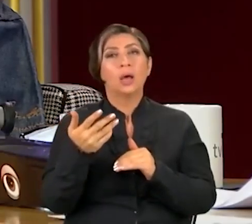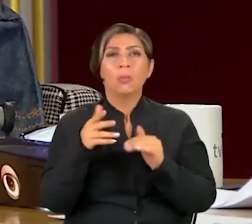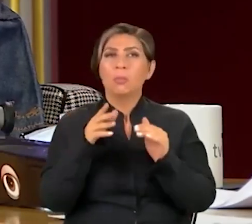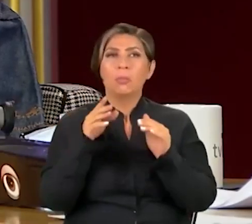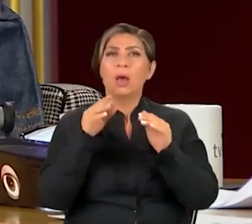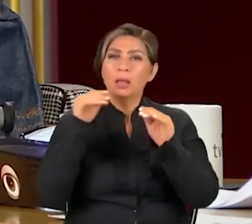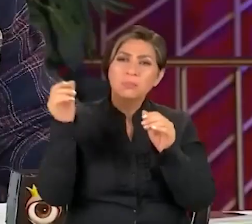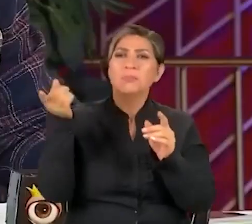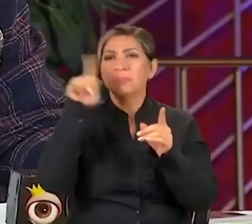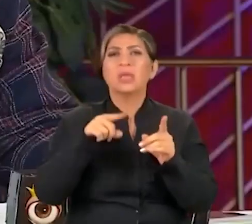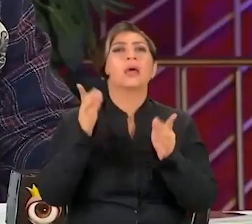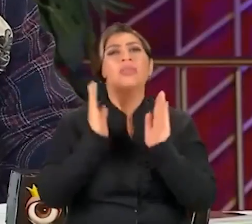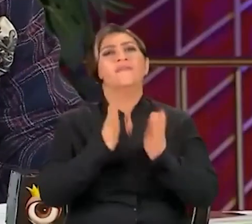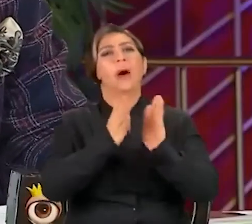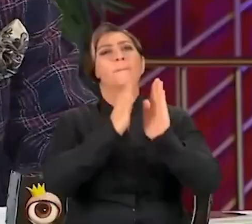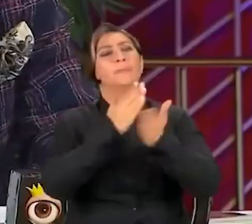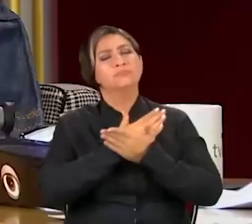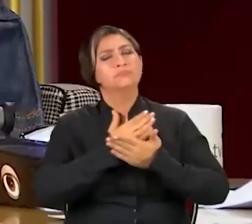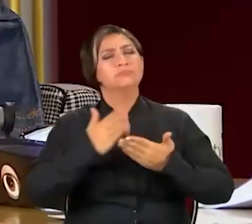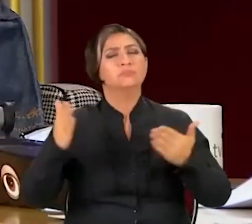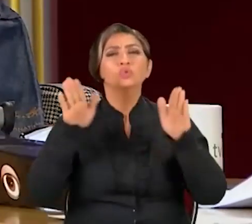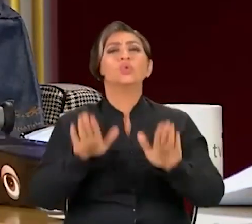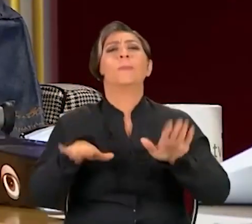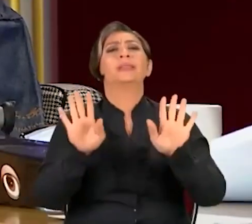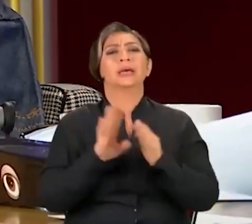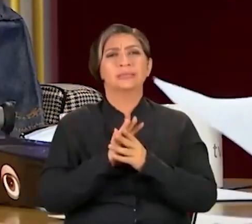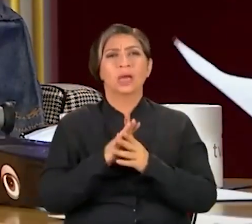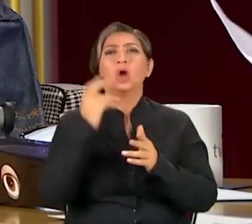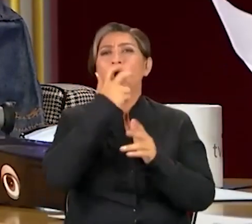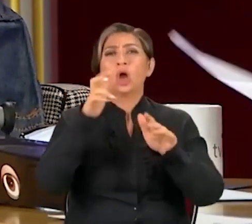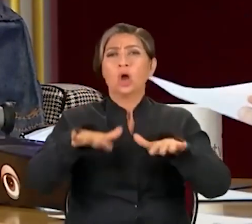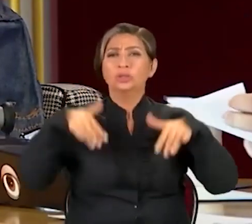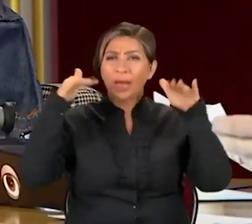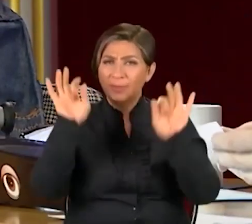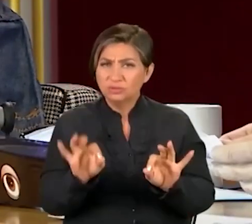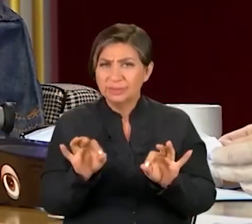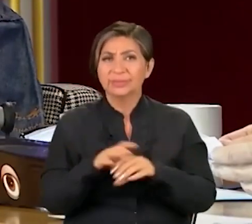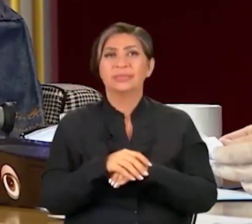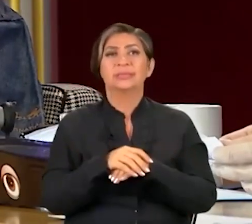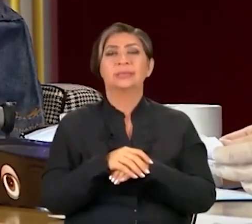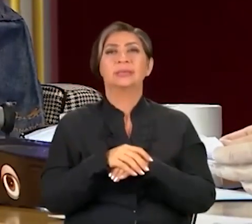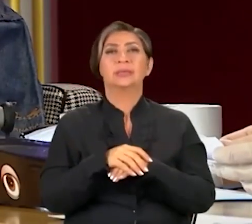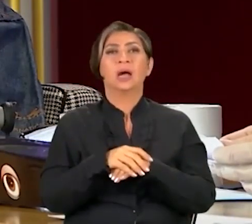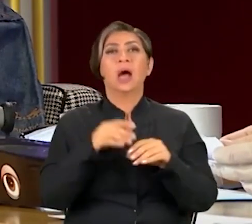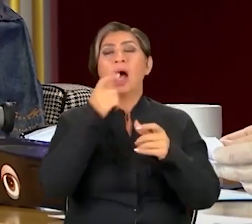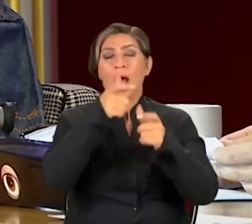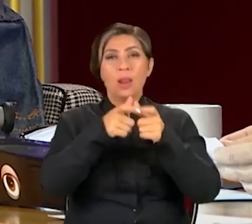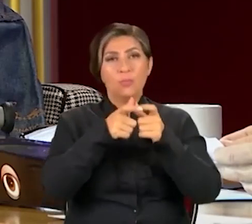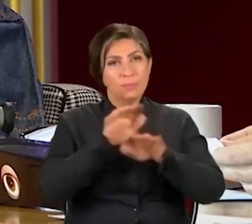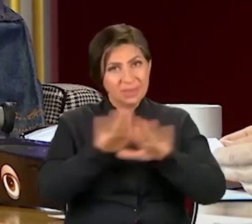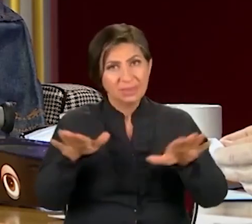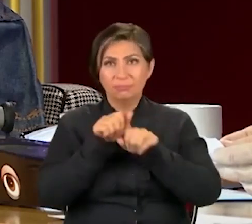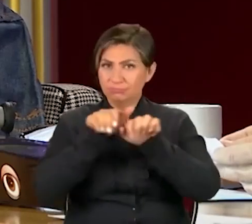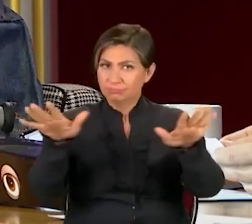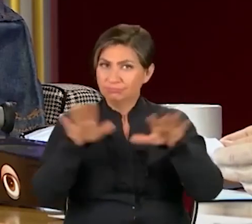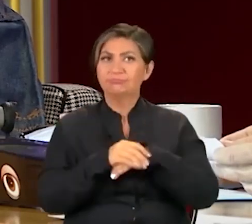işte böyle ardı arkası kesilmeden devam etti. İşte konserler başladı. Albümü bitirdik,